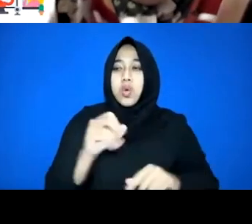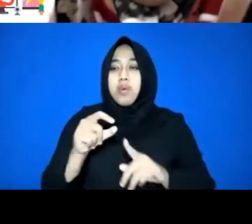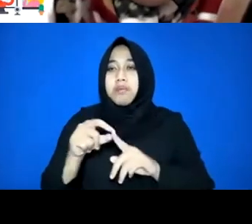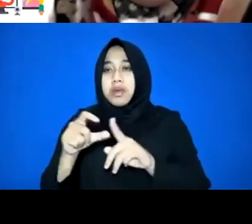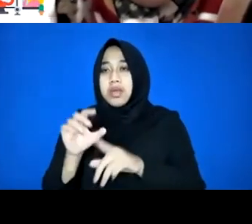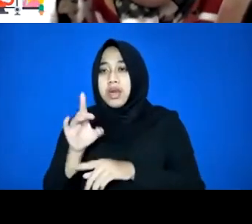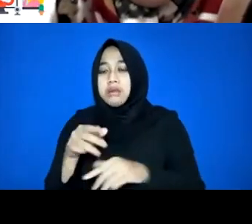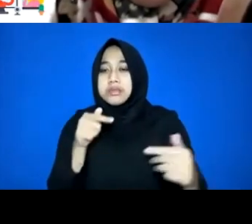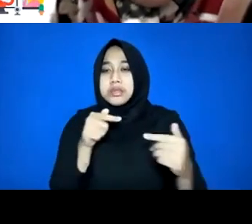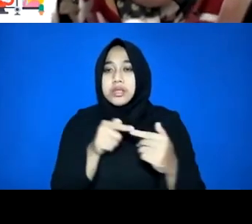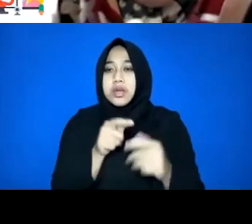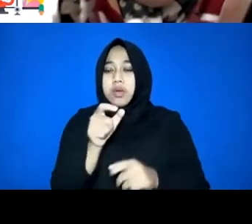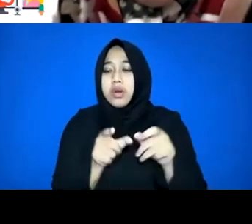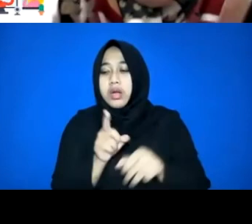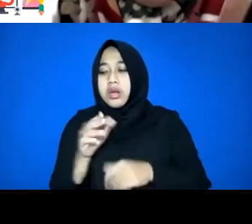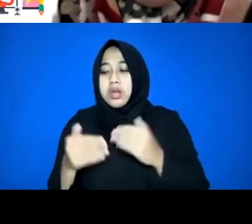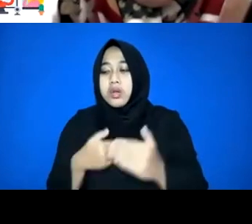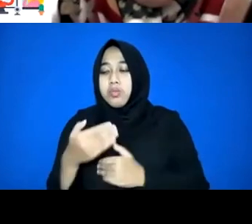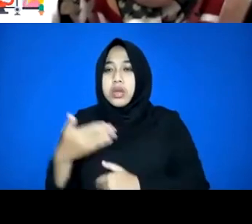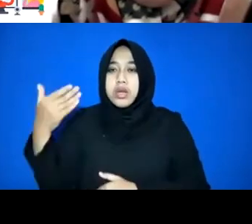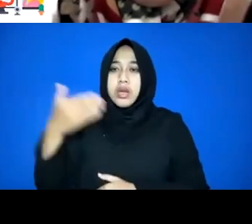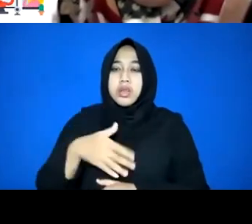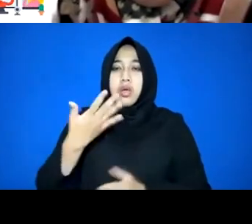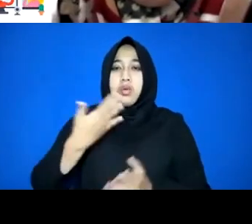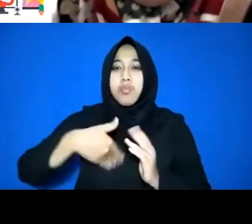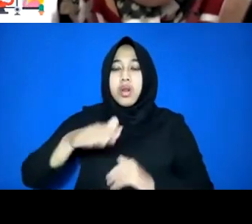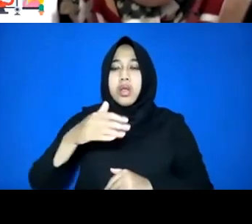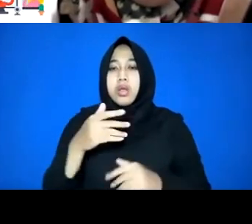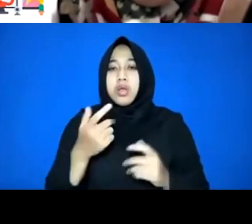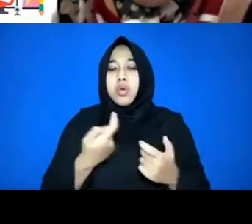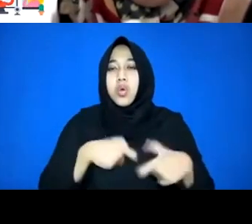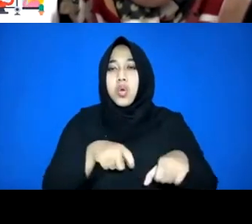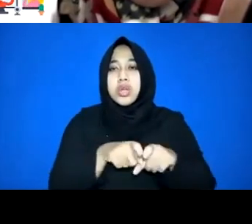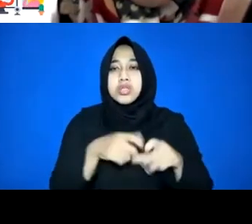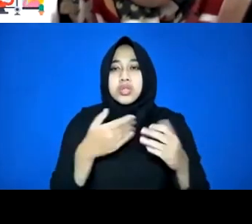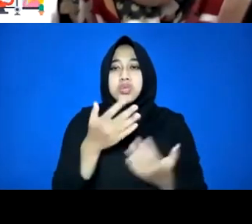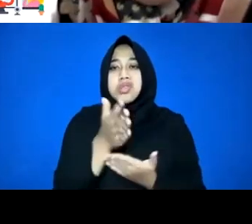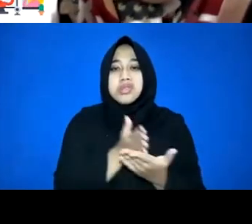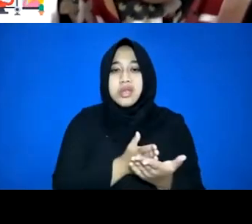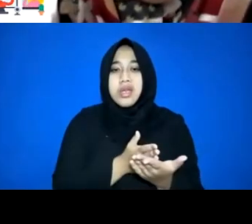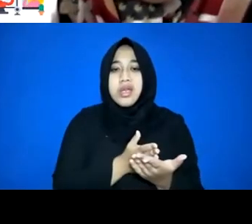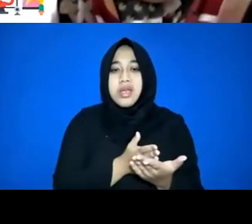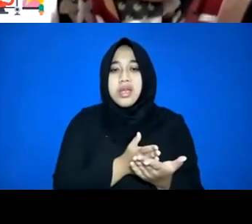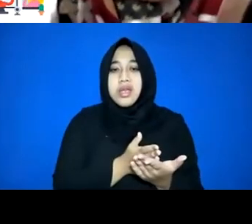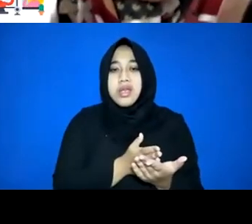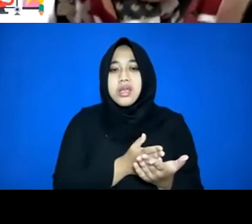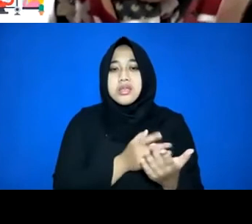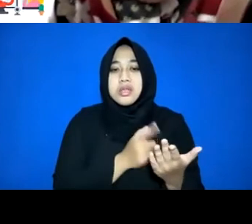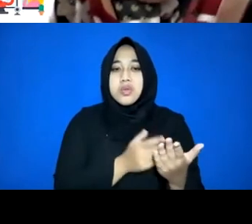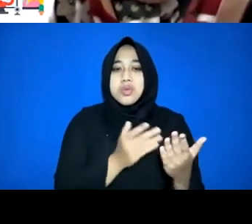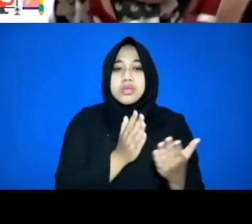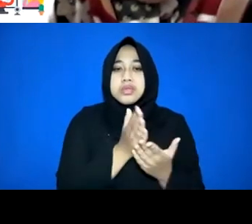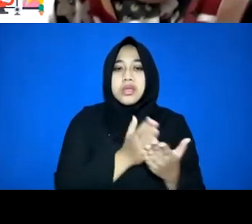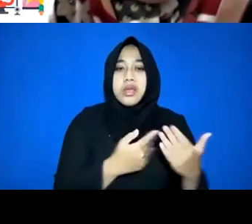orang lain, kemudian datang pulang itu sudah kondisi sudah setengah akan